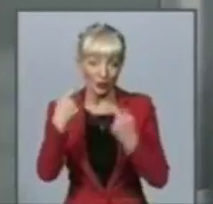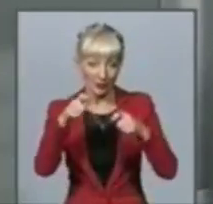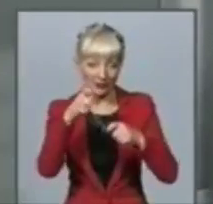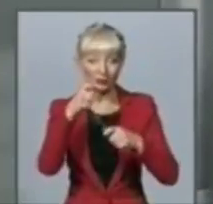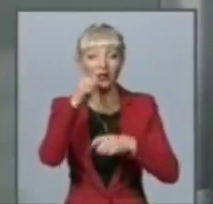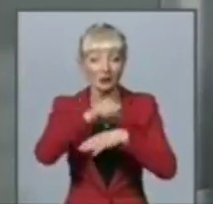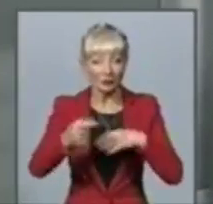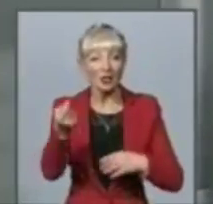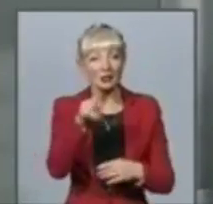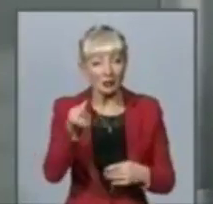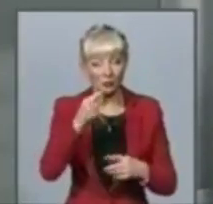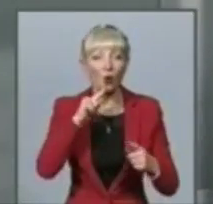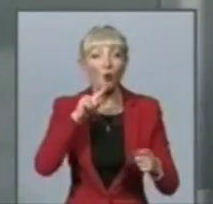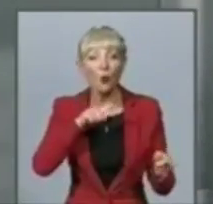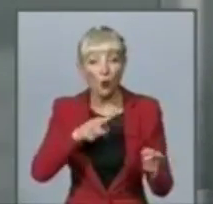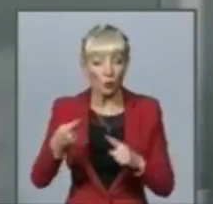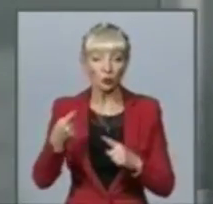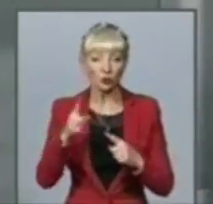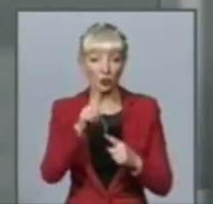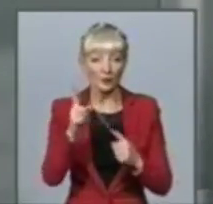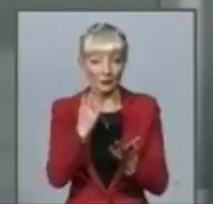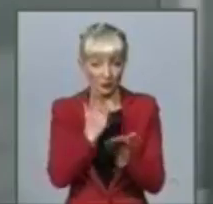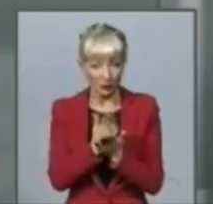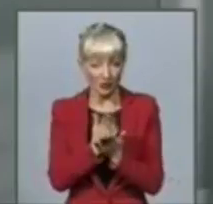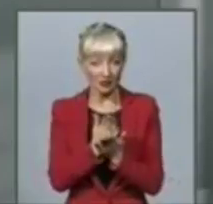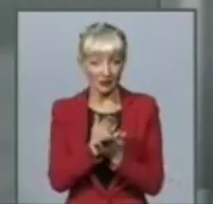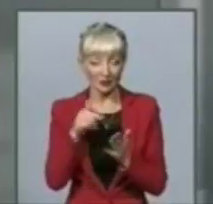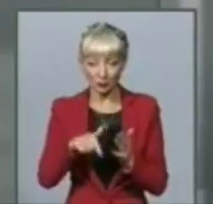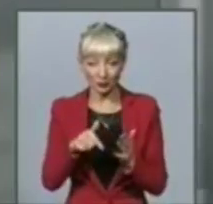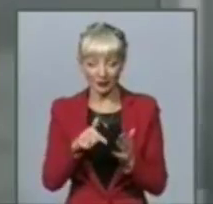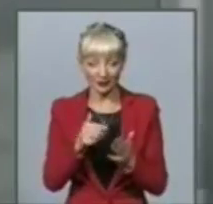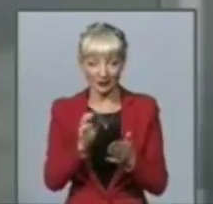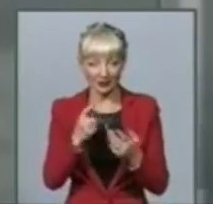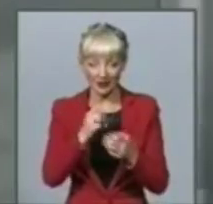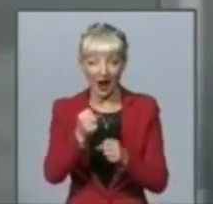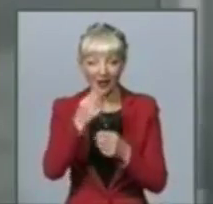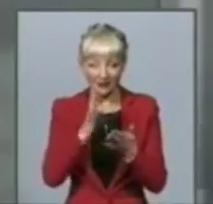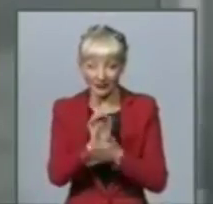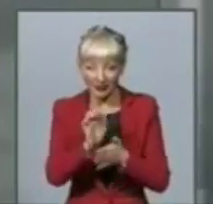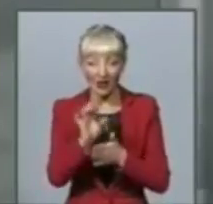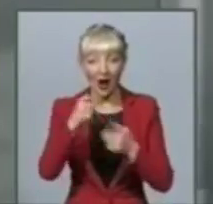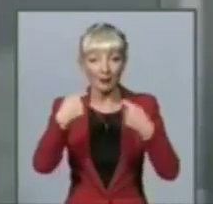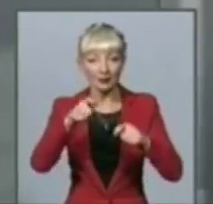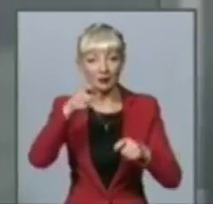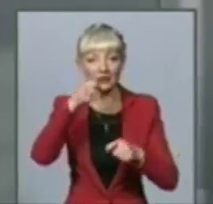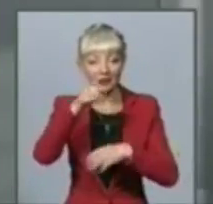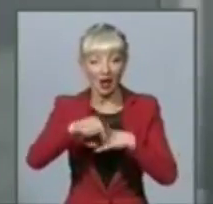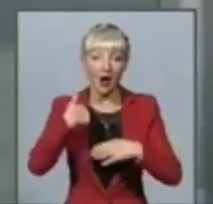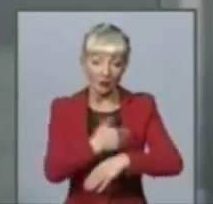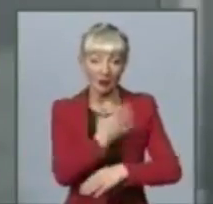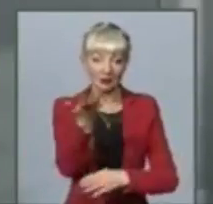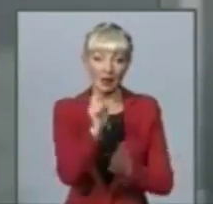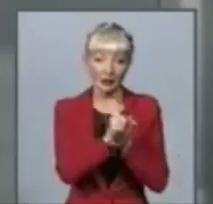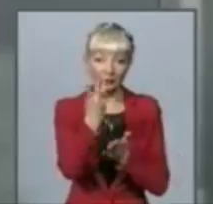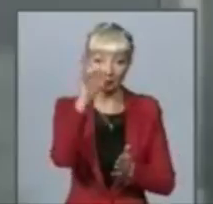зерно, кукурудзу, те, що має найменшу додану вартість, не обробляє їх тут, а просто продає за кордон. То ми хочемо з них брати податок 3%